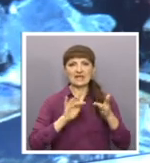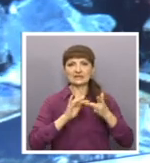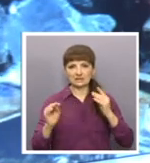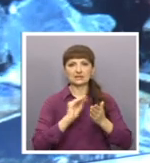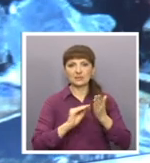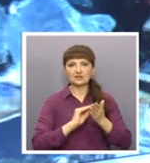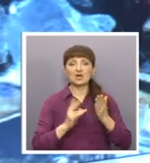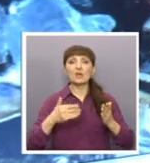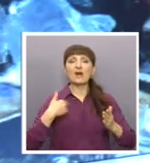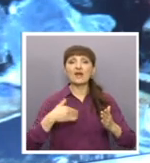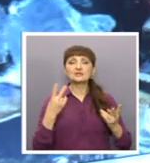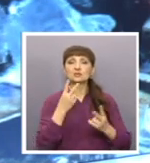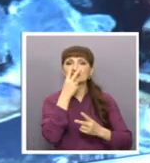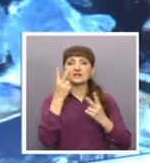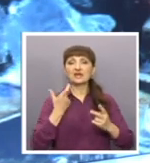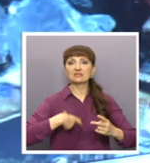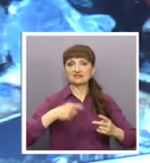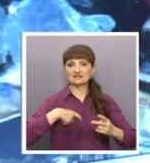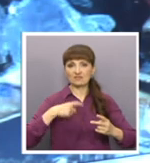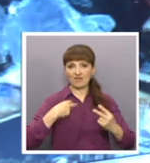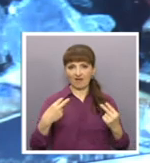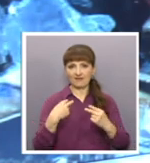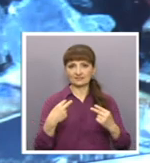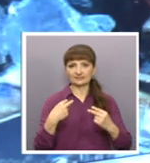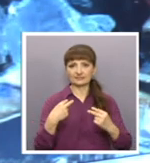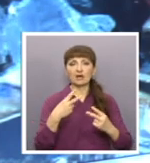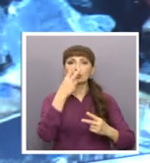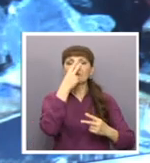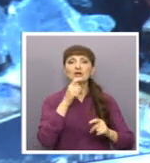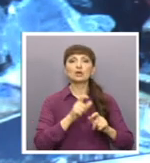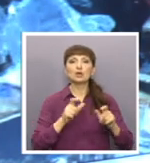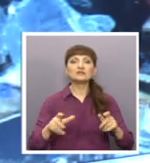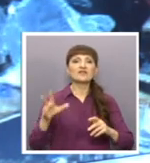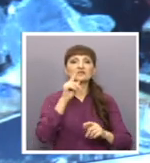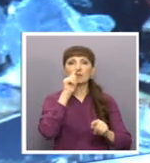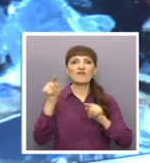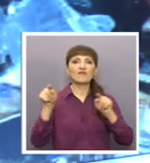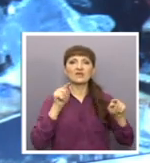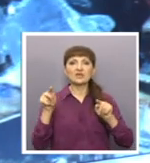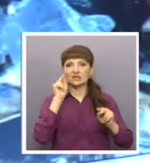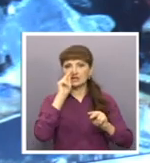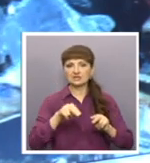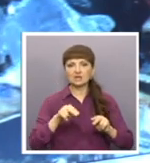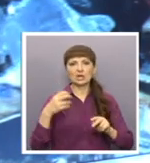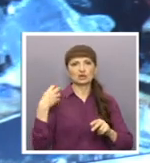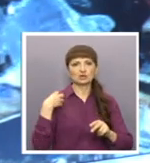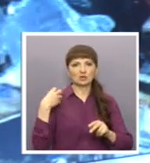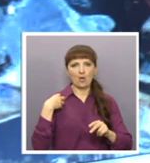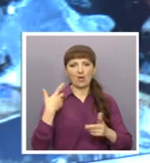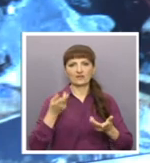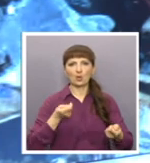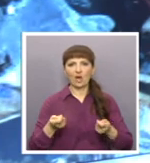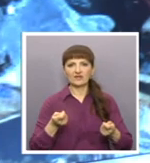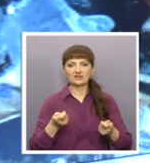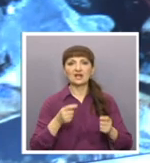комментария, «полезно смотреть и на себя». А вот то привыкли люди во всем винить и постоянно ругать чиновников, и даже